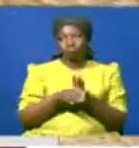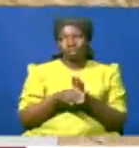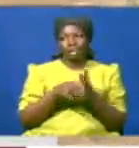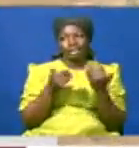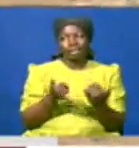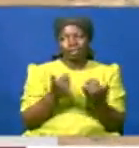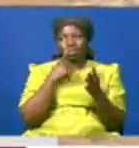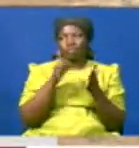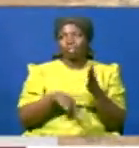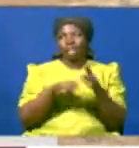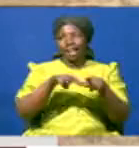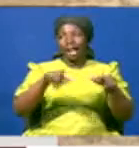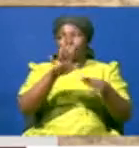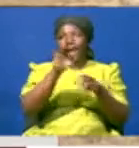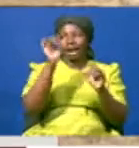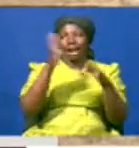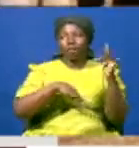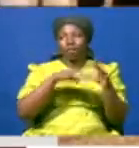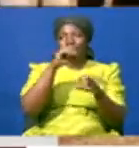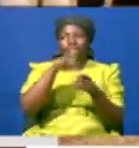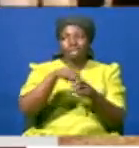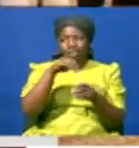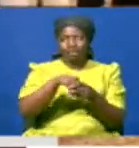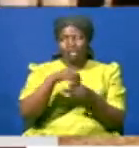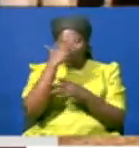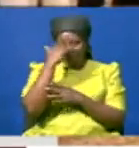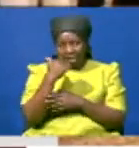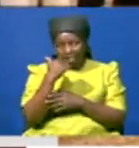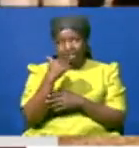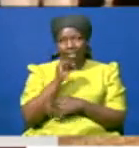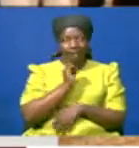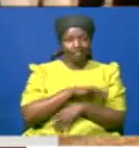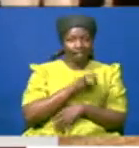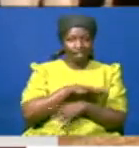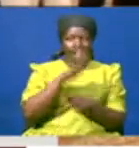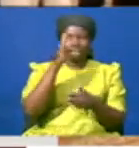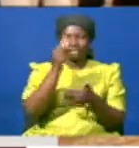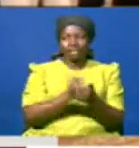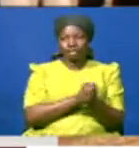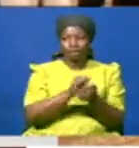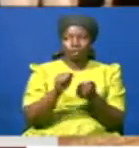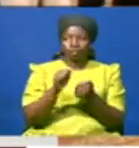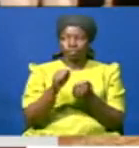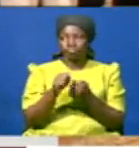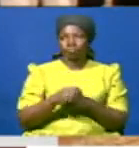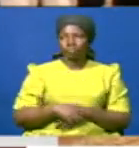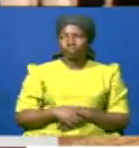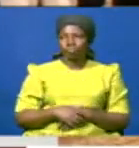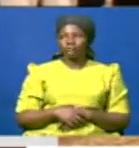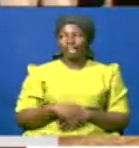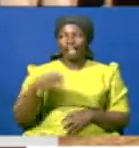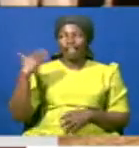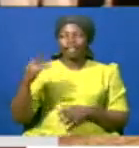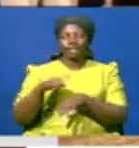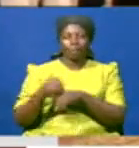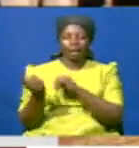their parcels of land for the fear of demolition. Sasa kila kukicha unaambia ondokeni, hata juzi juzi wakaja ukanivunjia nyumba